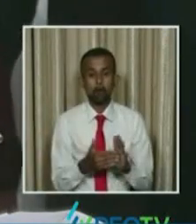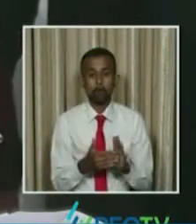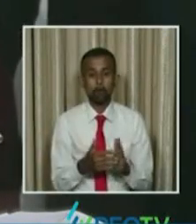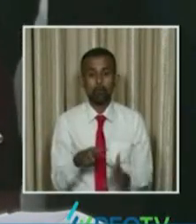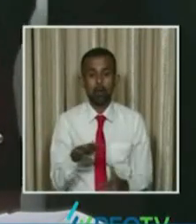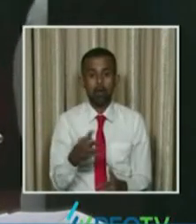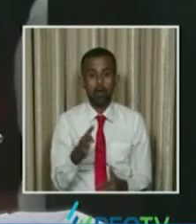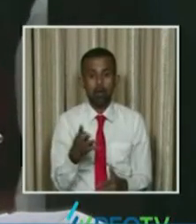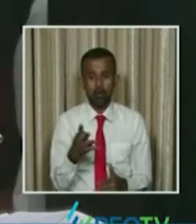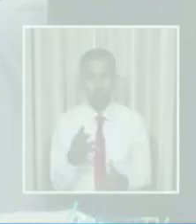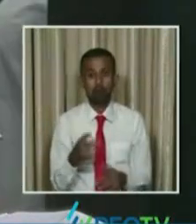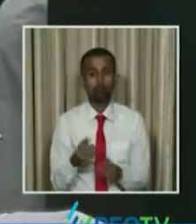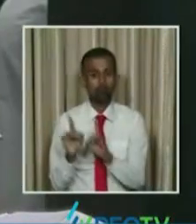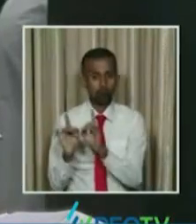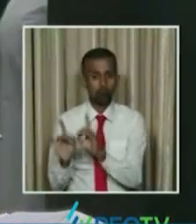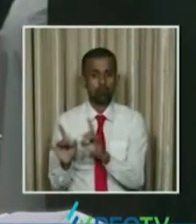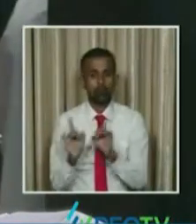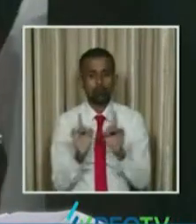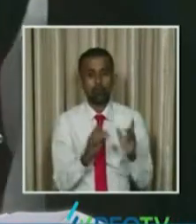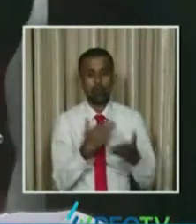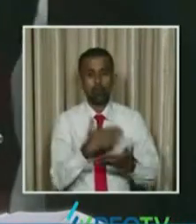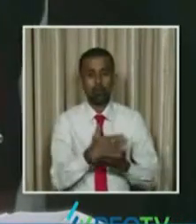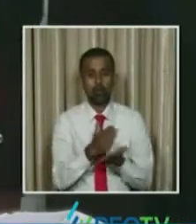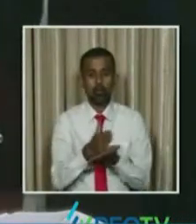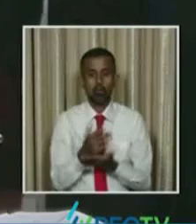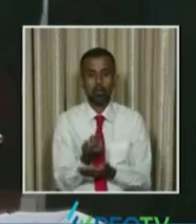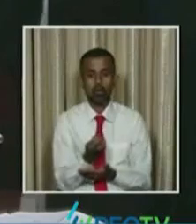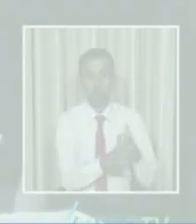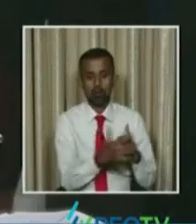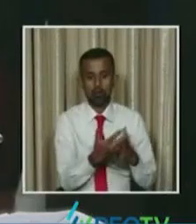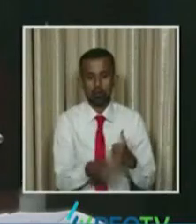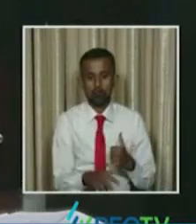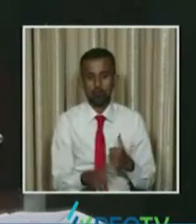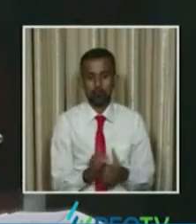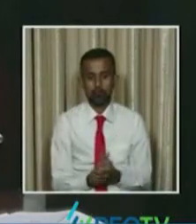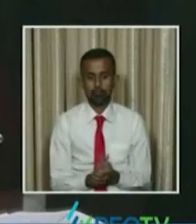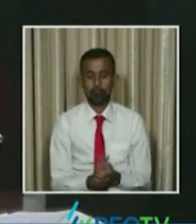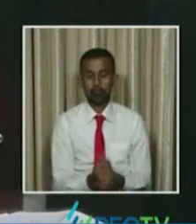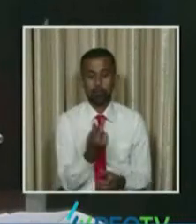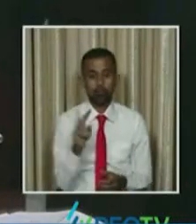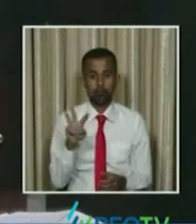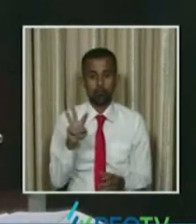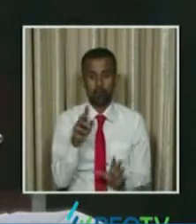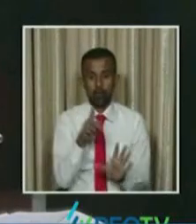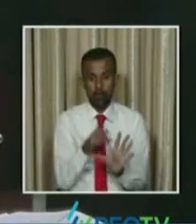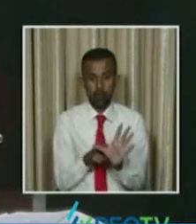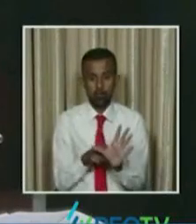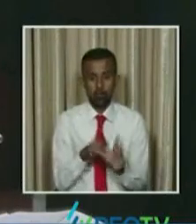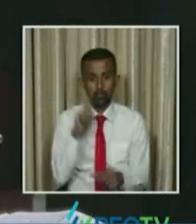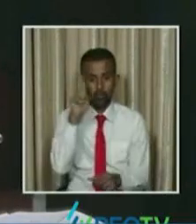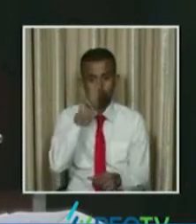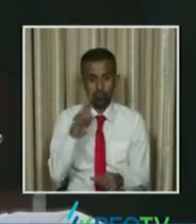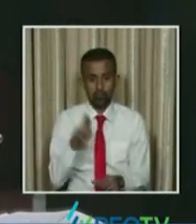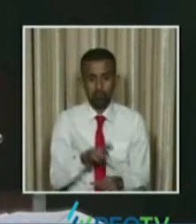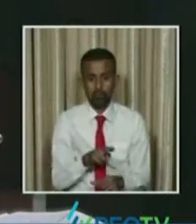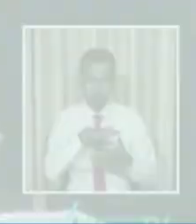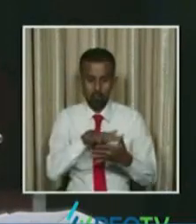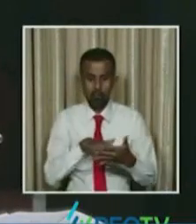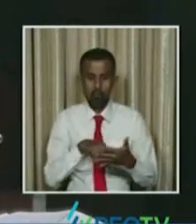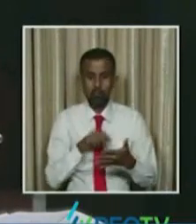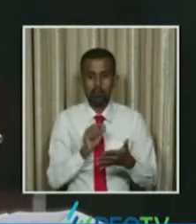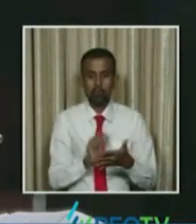400ක් ලෙස ගණනය කරගෙන තමයි මේ කොටස් මිල නිර්මාණය වෙලා තිබෙන්නේ. හැබැයි 2023 ටෙලිකොම් එකේ මූල්‍ය වාර්තාවට